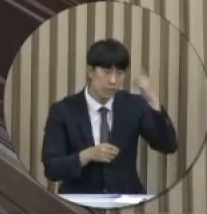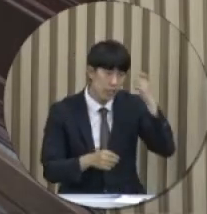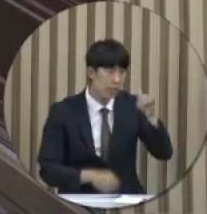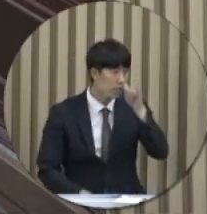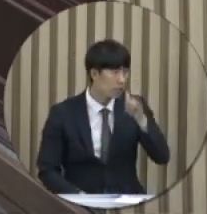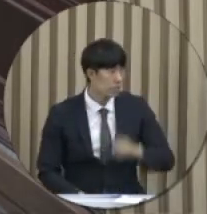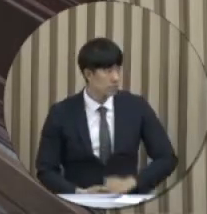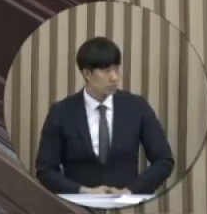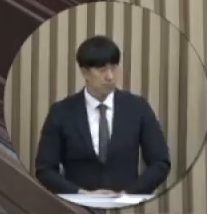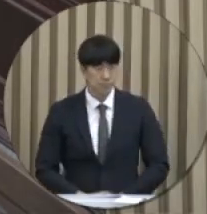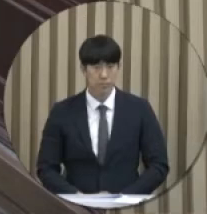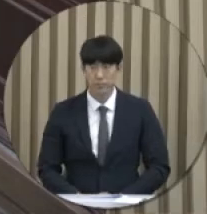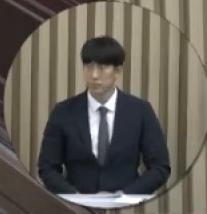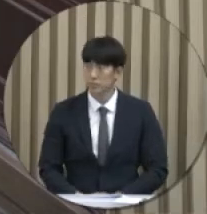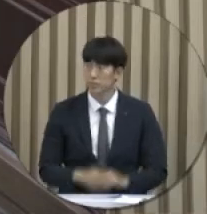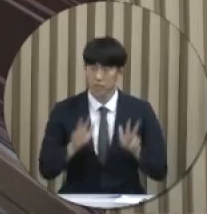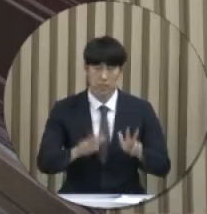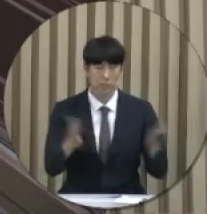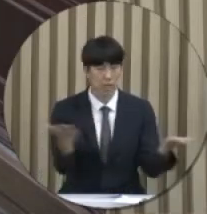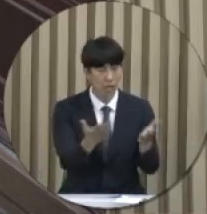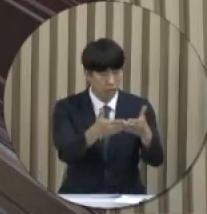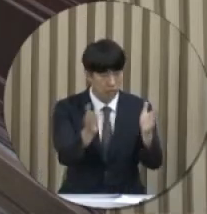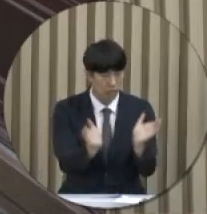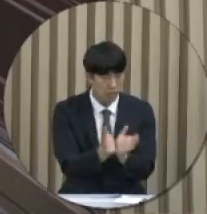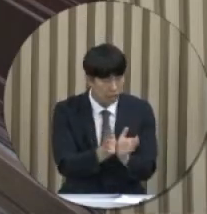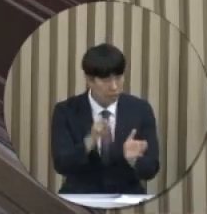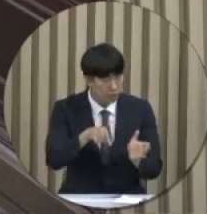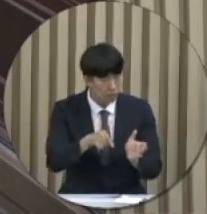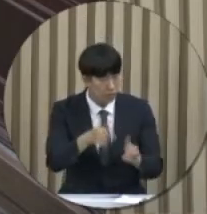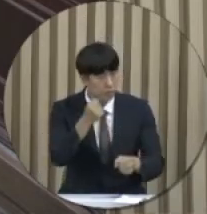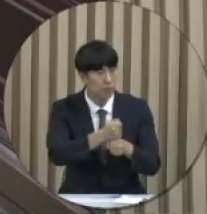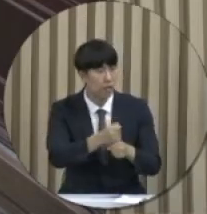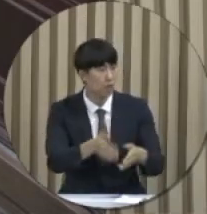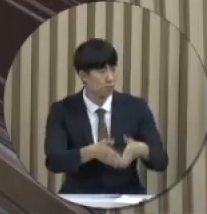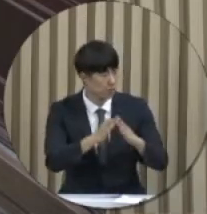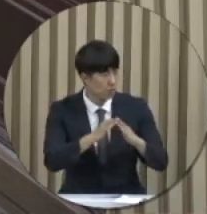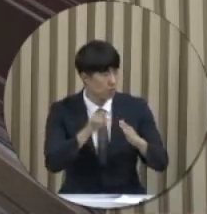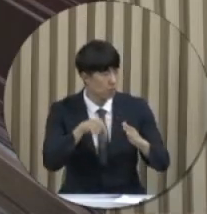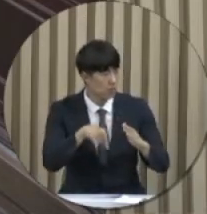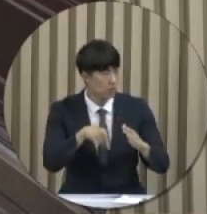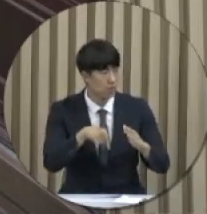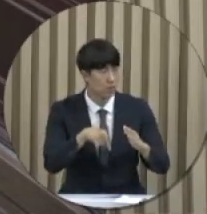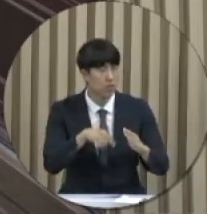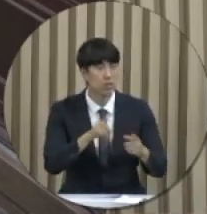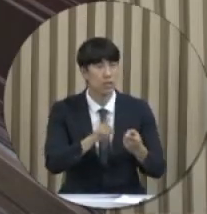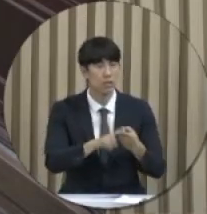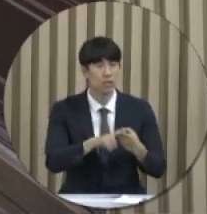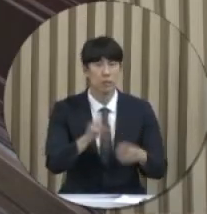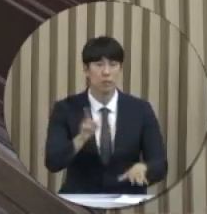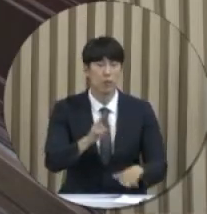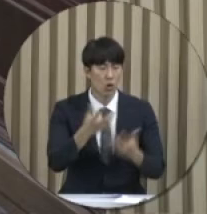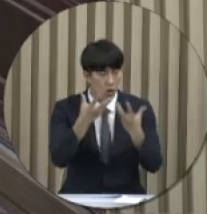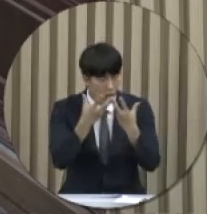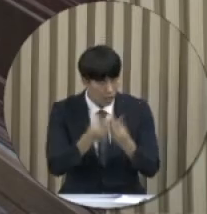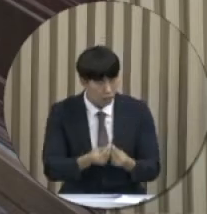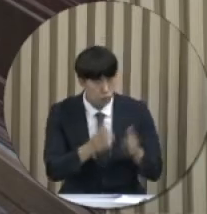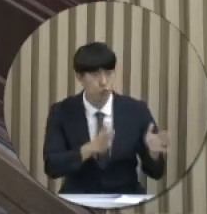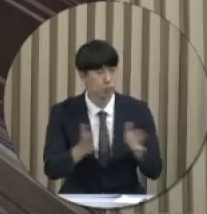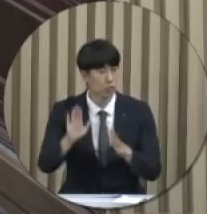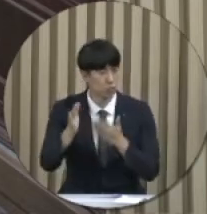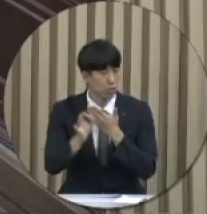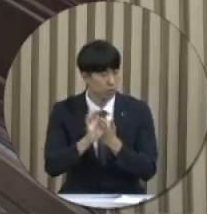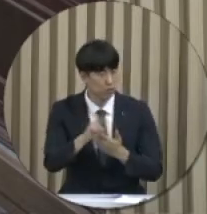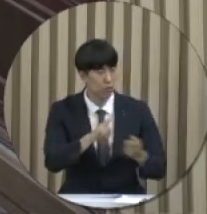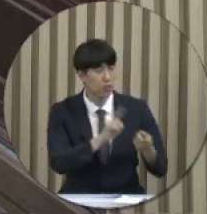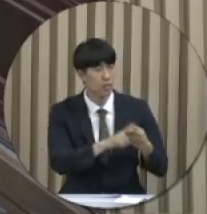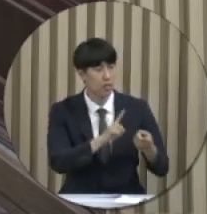가지고 계신지, 지금 이제 TF팀을 이제 꾸려서 거기에 대해서 어떤 안건을 도출이 되면 그걸